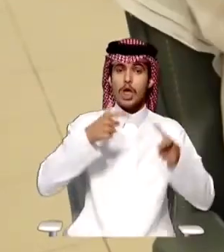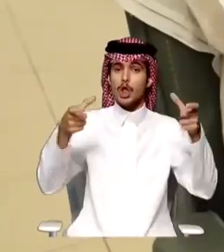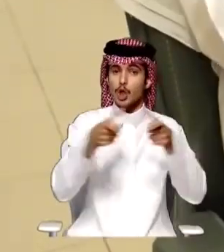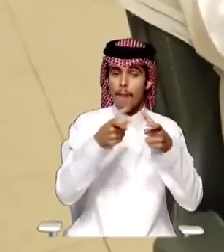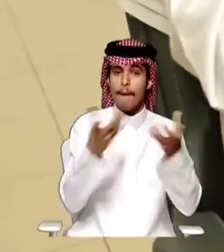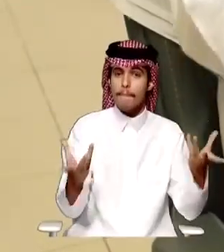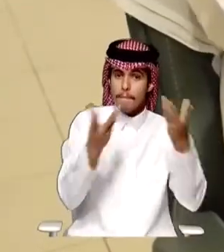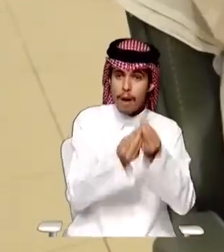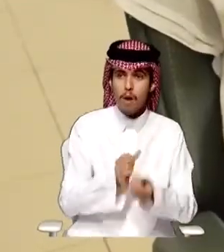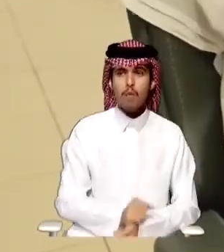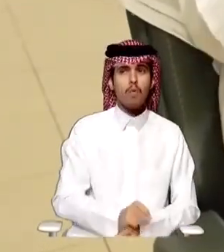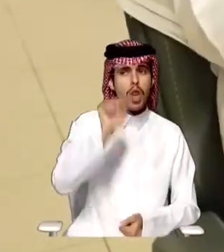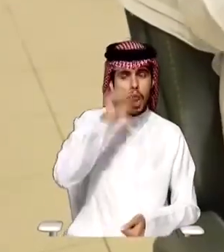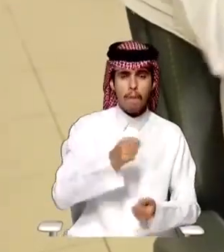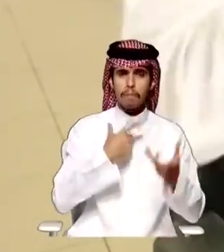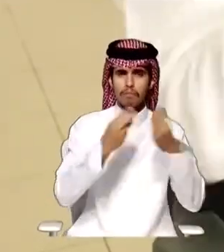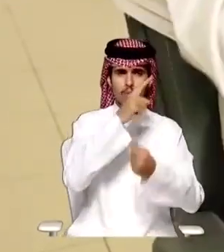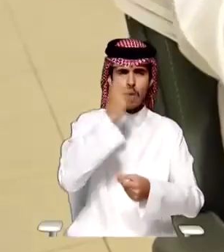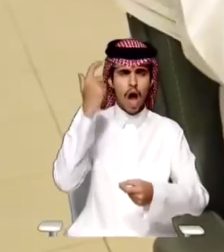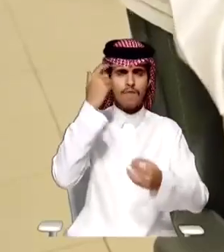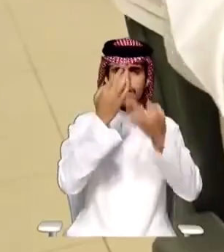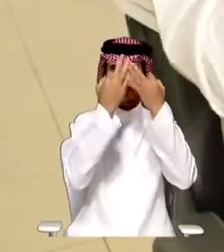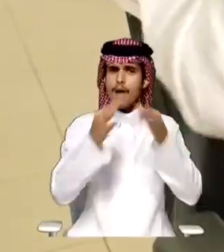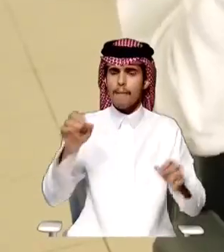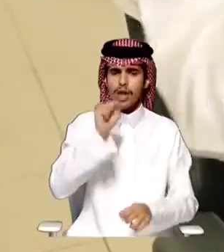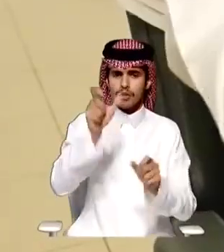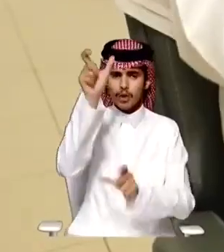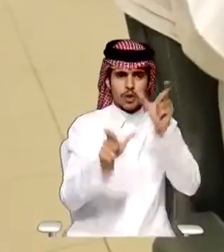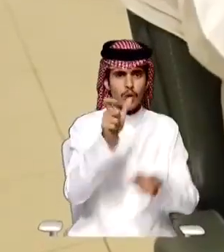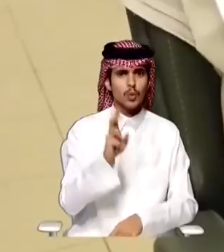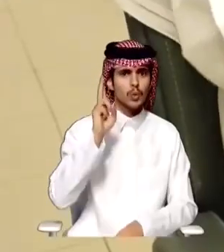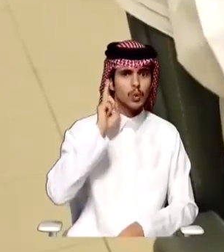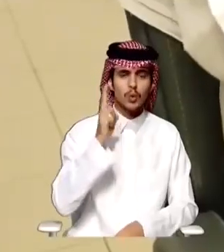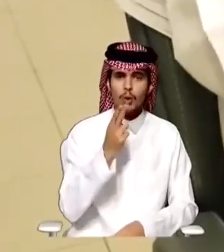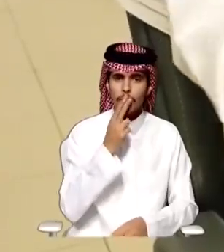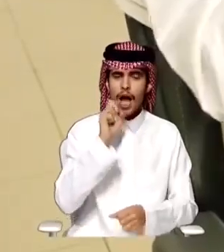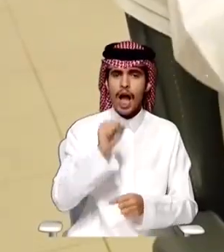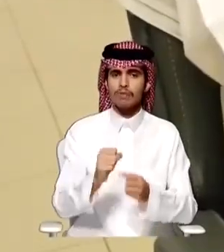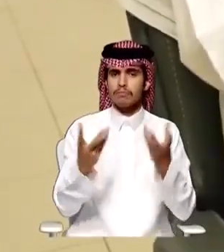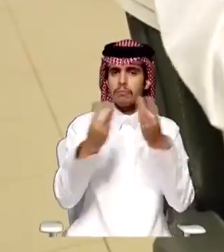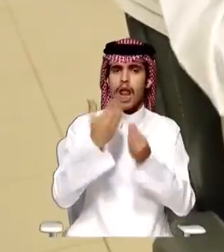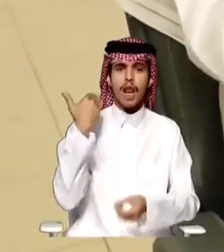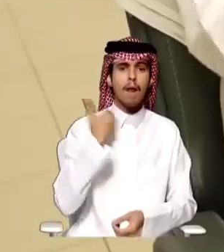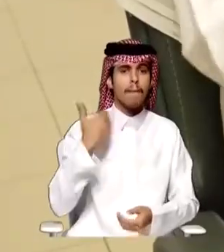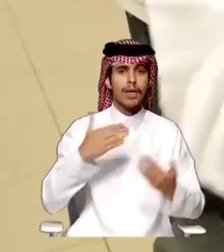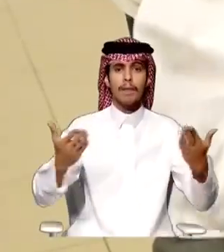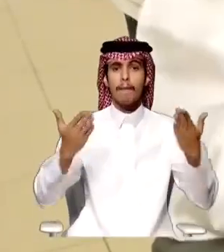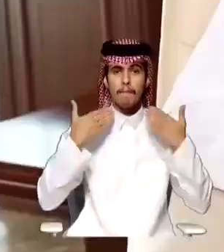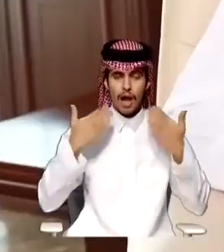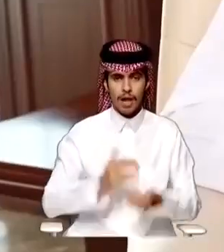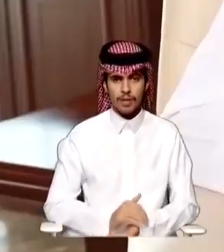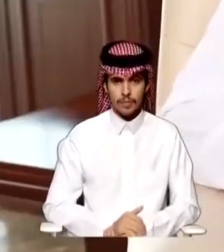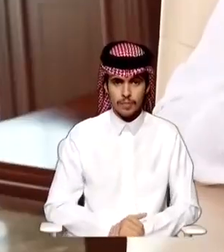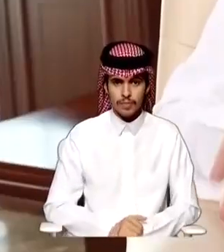وكان لديه حفظه الله الالمام الكامل بوجود فئه الصم ضمن منسوبي اماره منطقه مكه